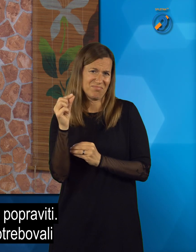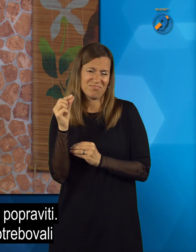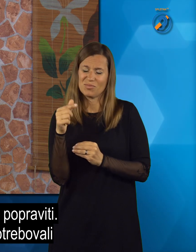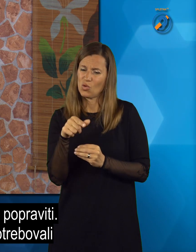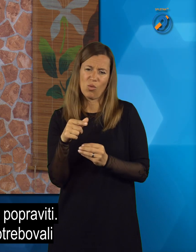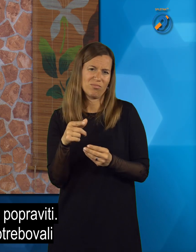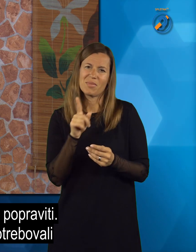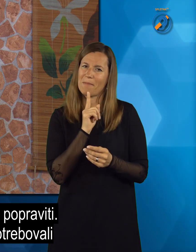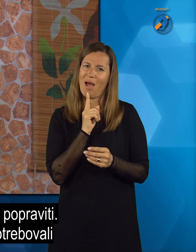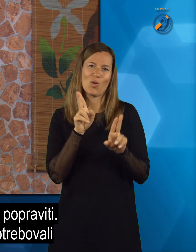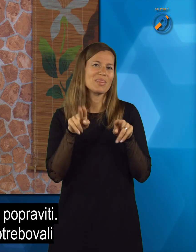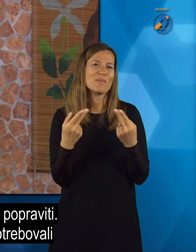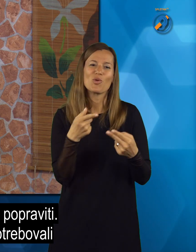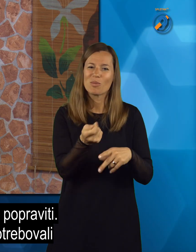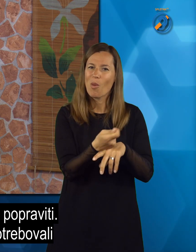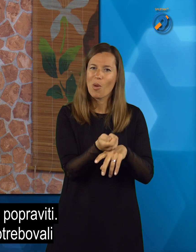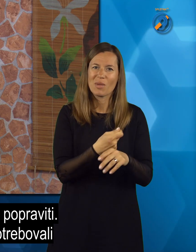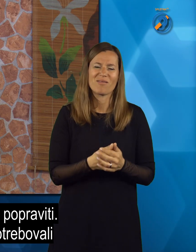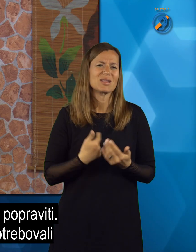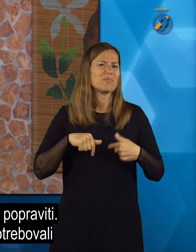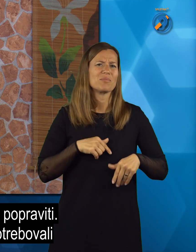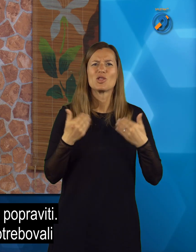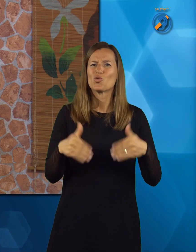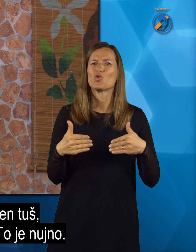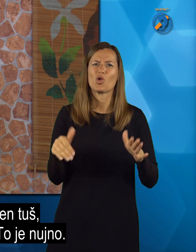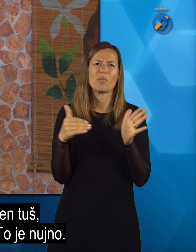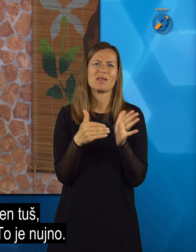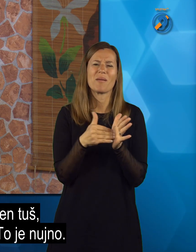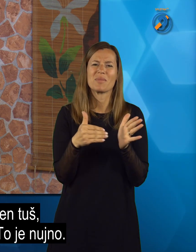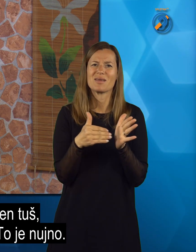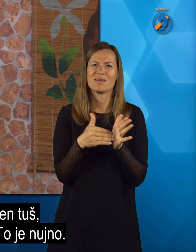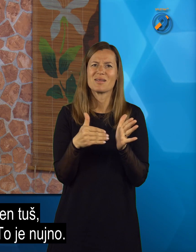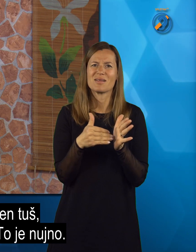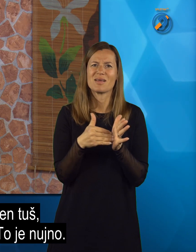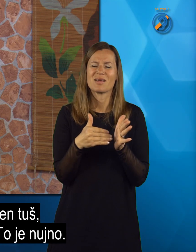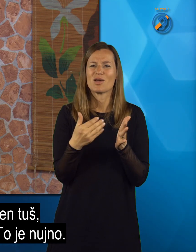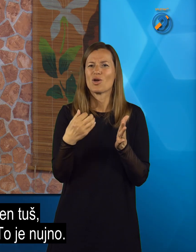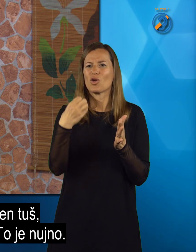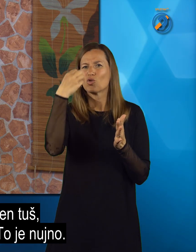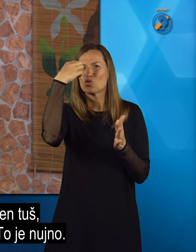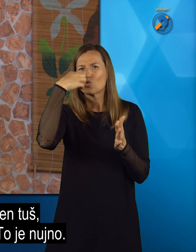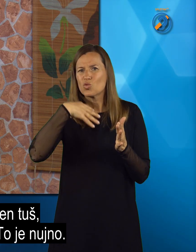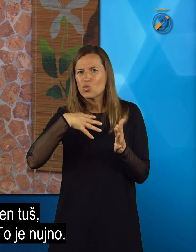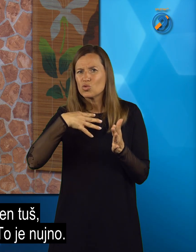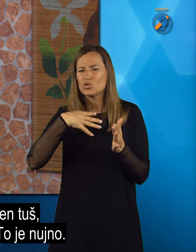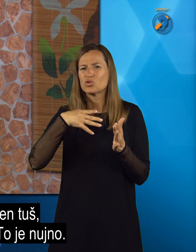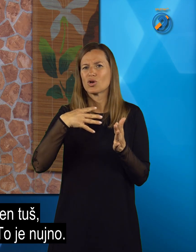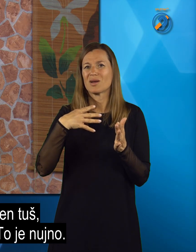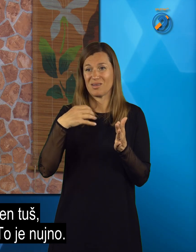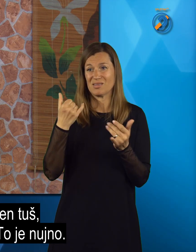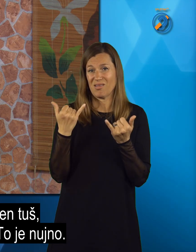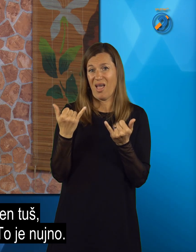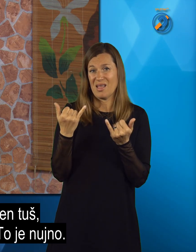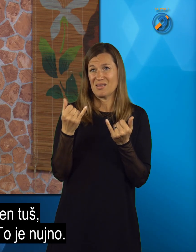ne moremo to popraviti. Zdaj, nujno bi nicali mogoče kakšen tuška je